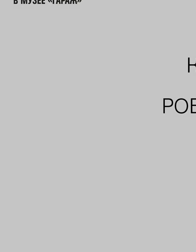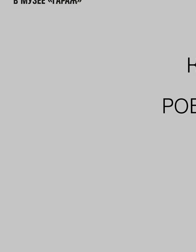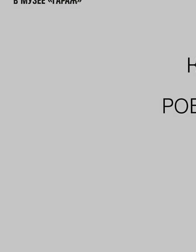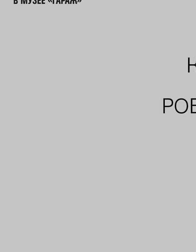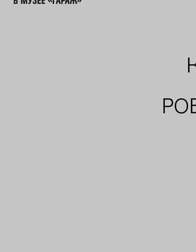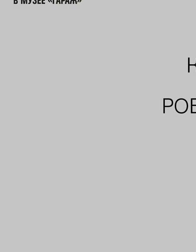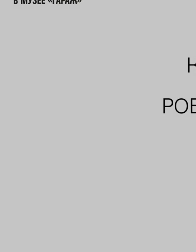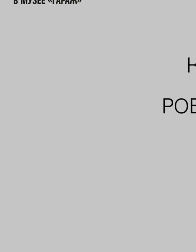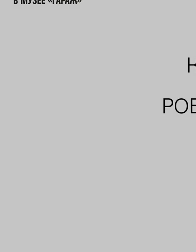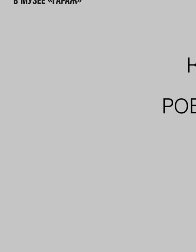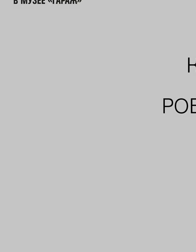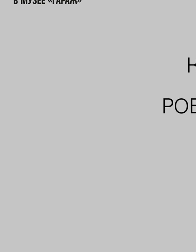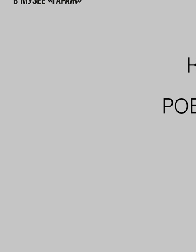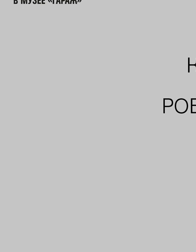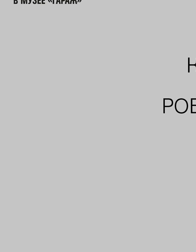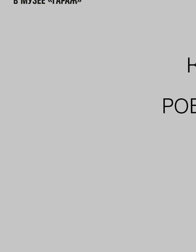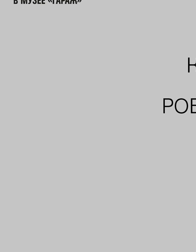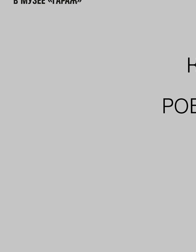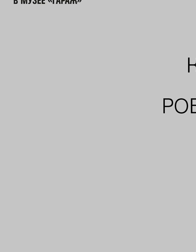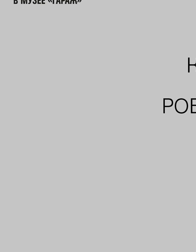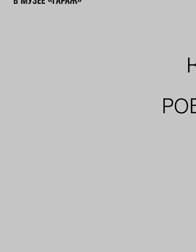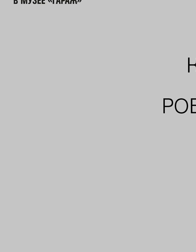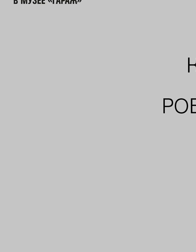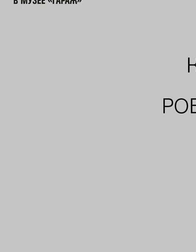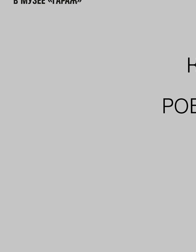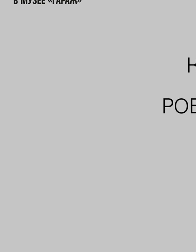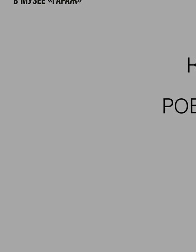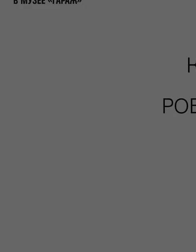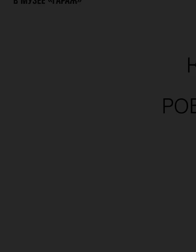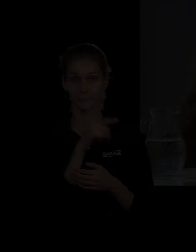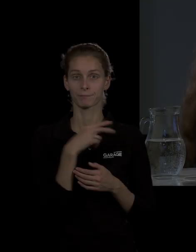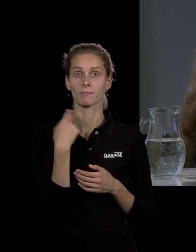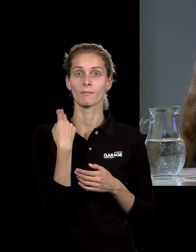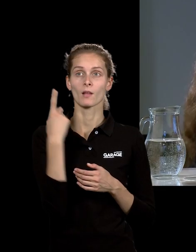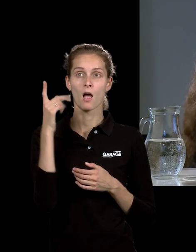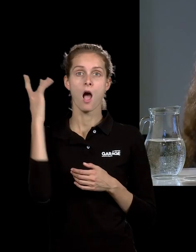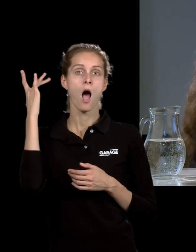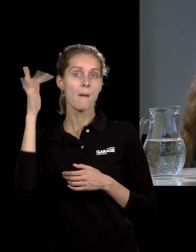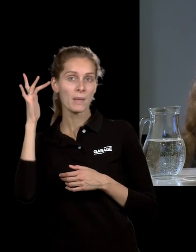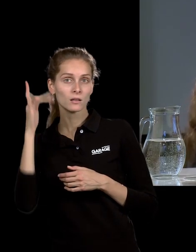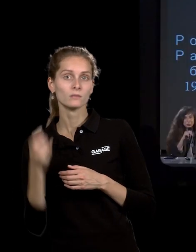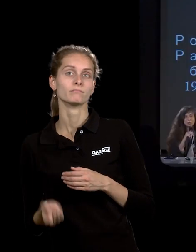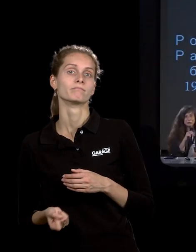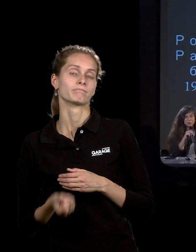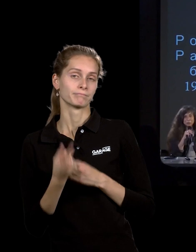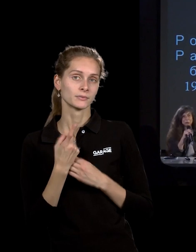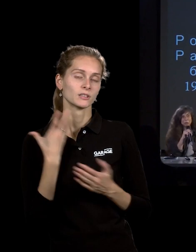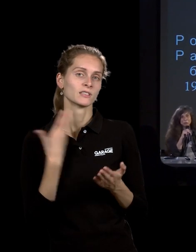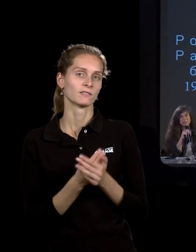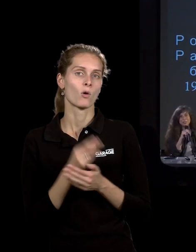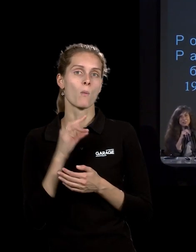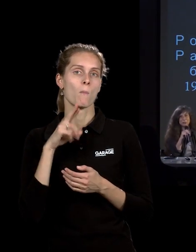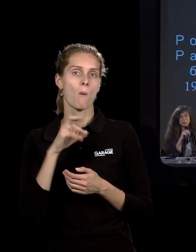буквами надпись «Курт Швитерс, Роберт Раушенберг». Часть вторая. Между тем, в Англии, в Америке происходит